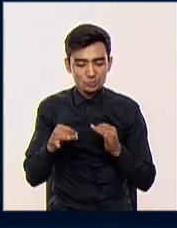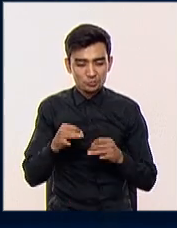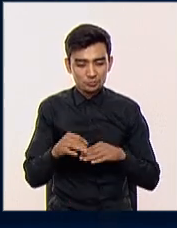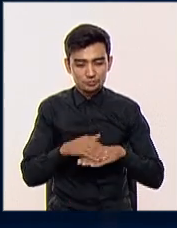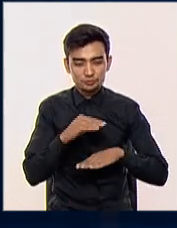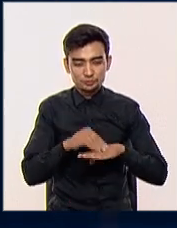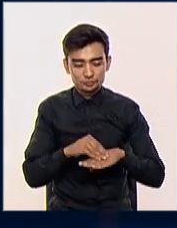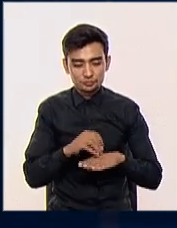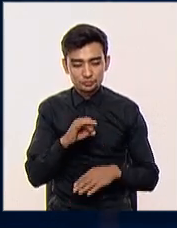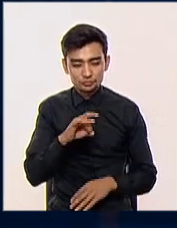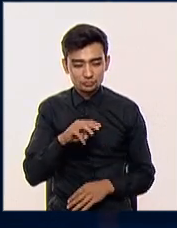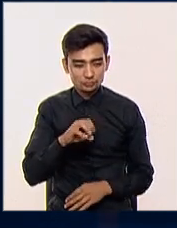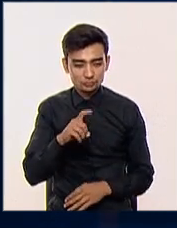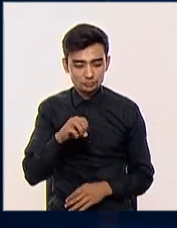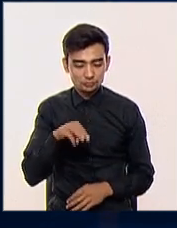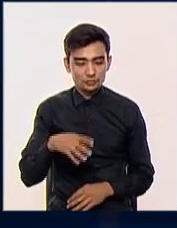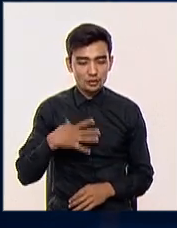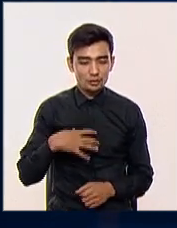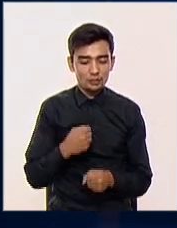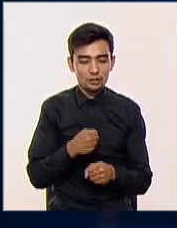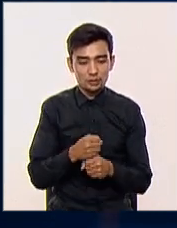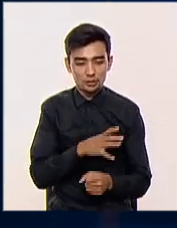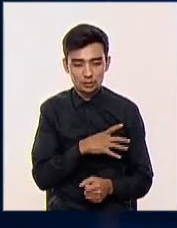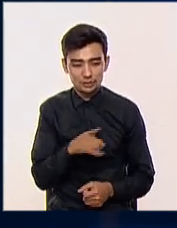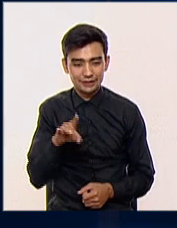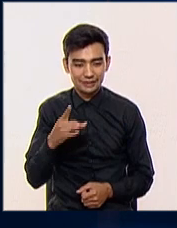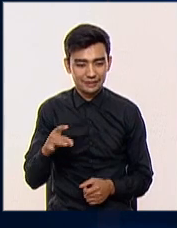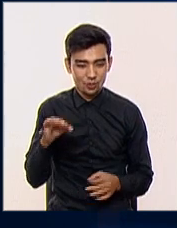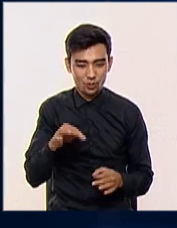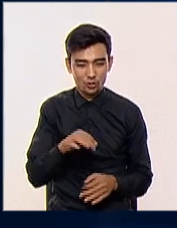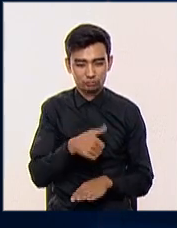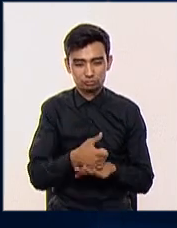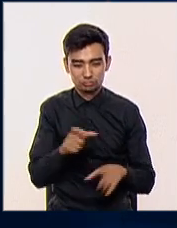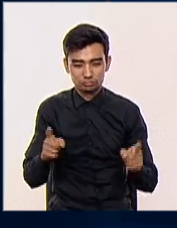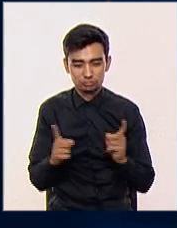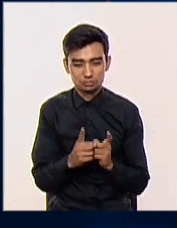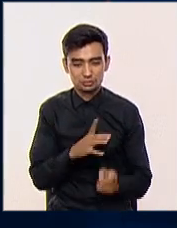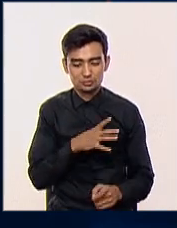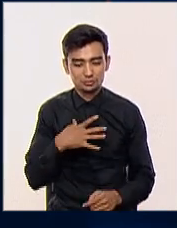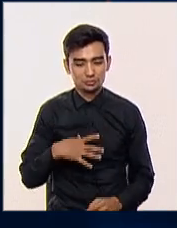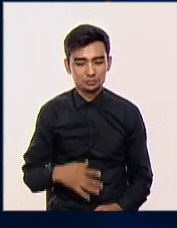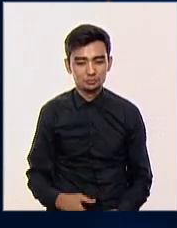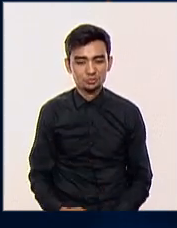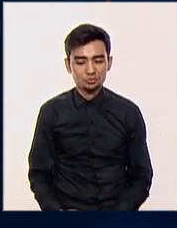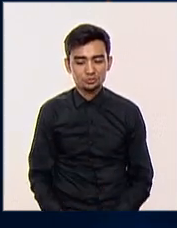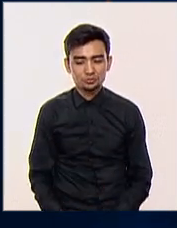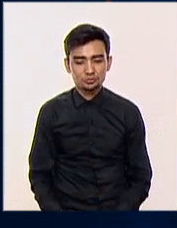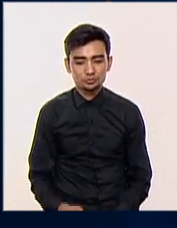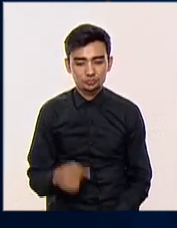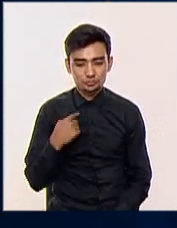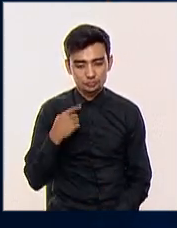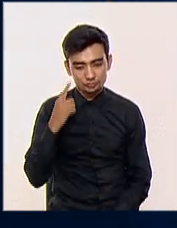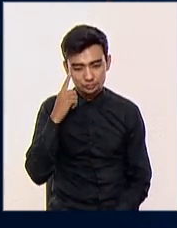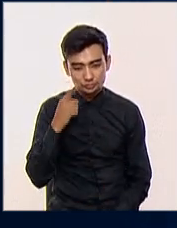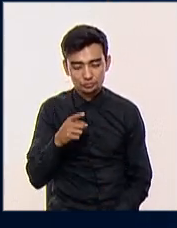вечер, Ермухамет Кабединович. Для чего проводят съезд лидеров мировых религий? Ну, мне кажется, лучше проводить